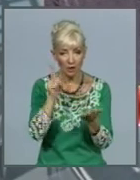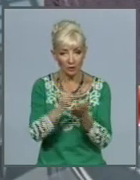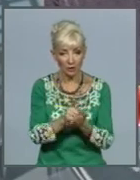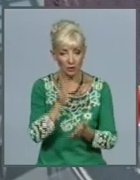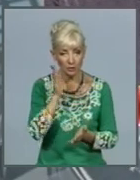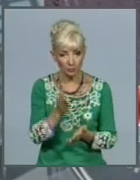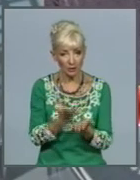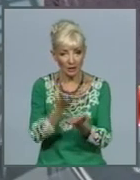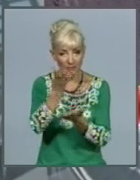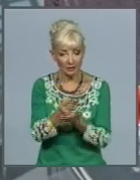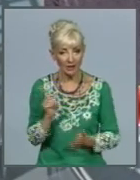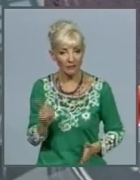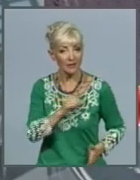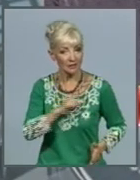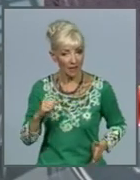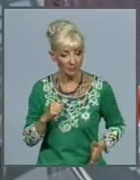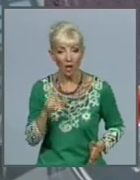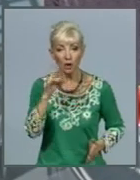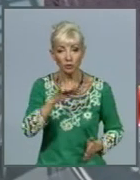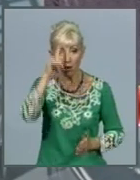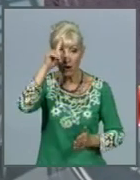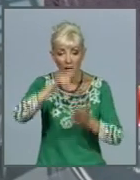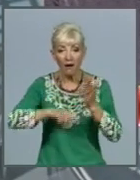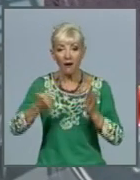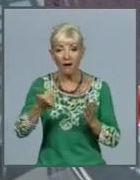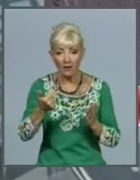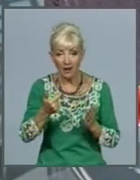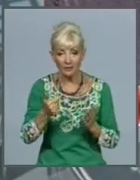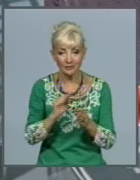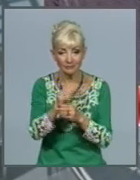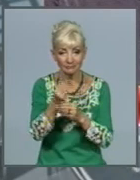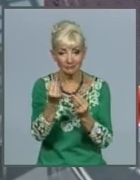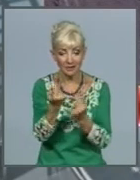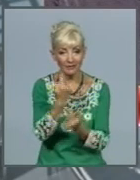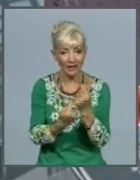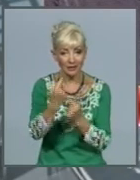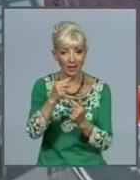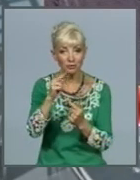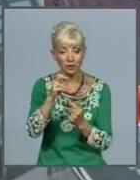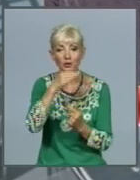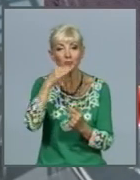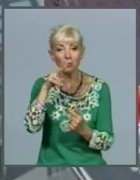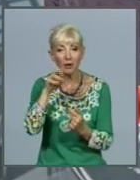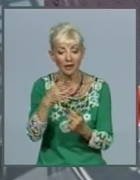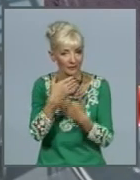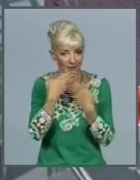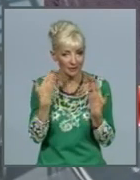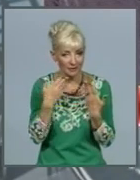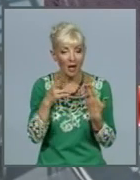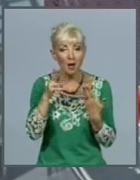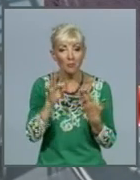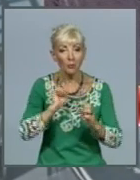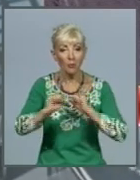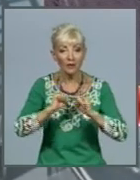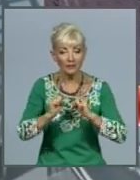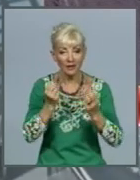самі. Причому гарантії отримати накопичені кошти назад через десятки років немає. Бо управляти коштами повинні